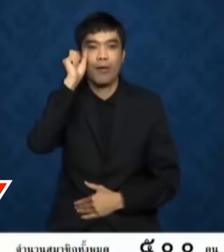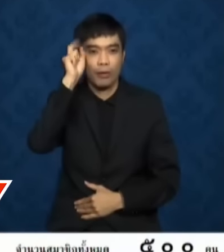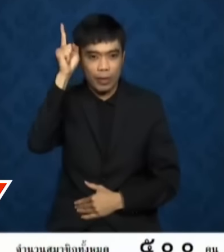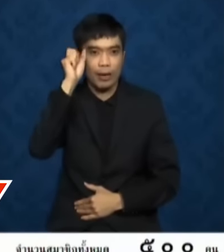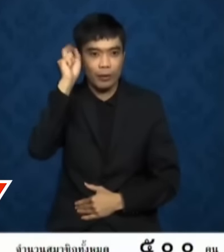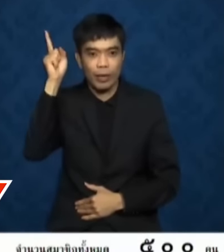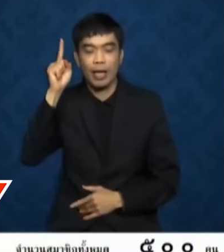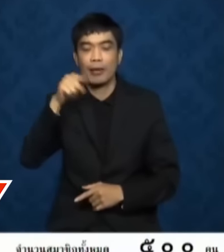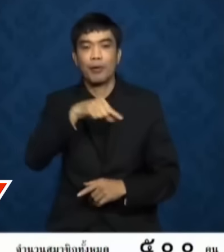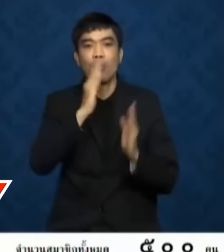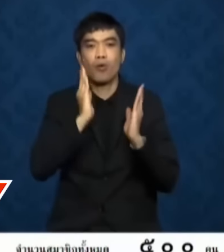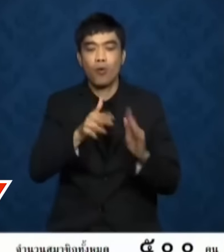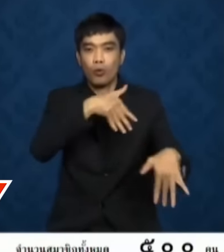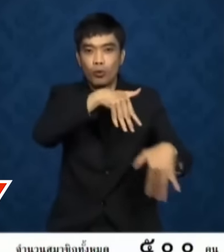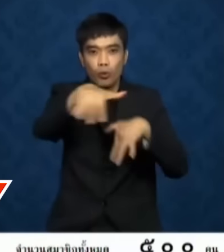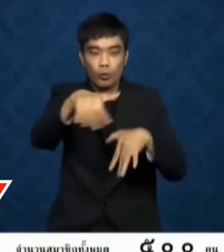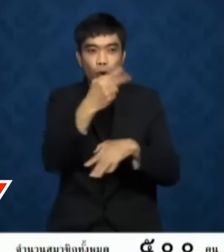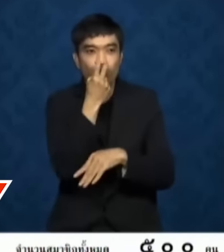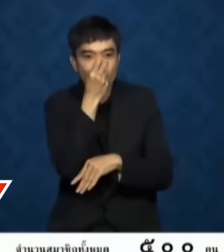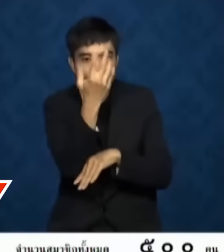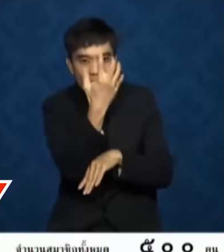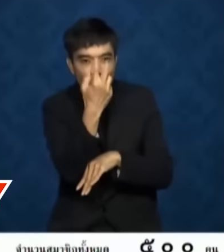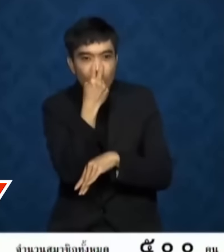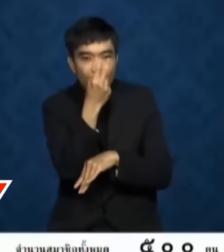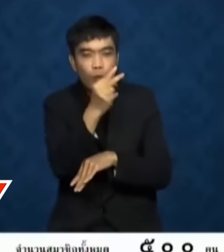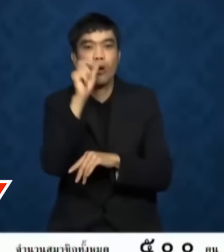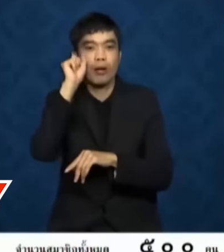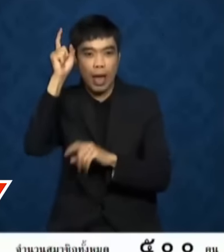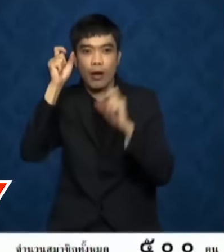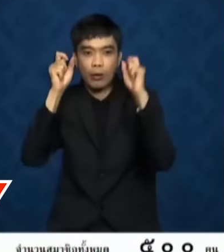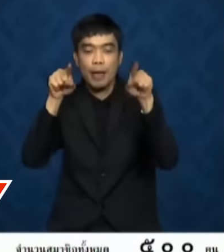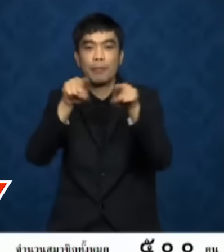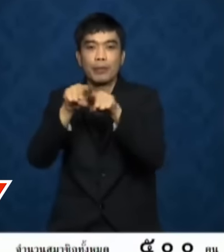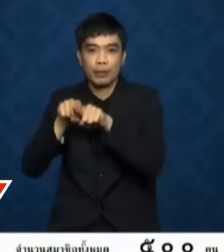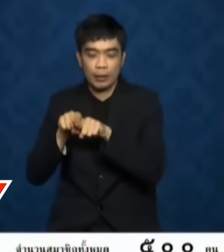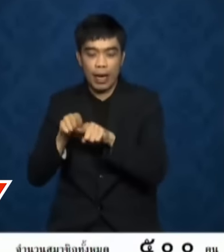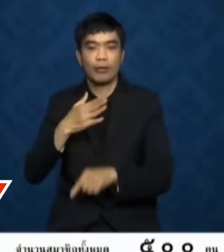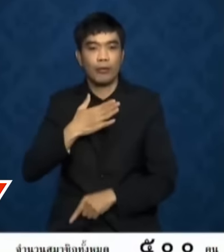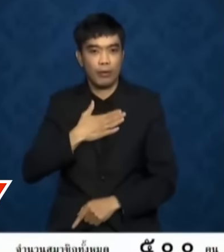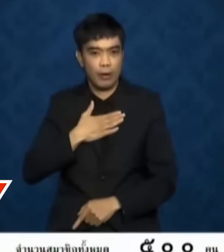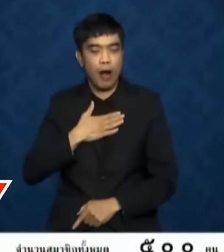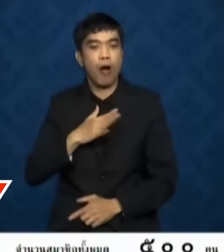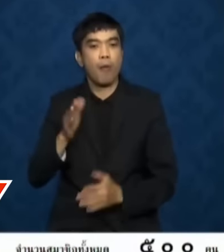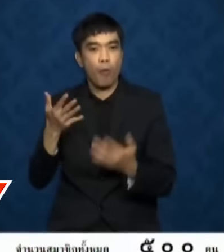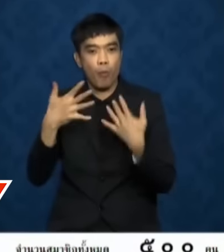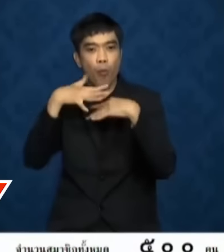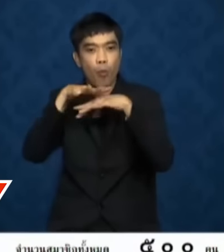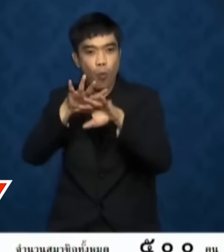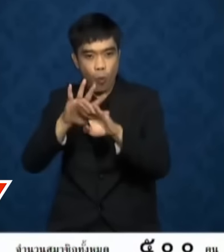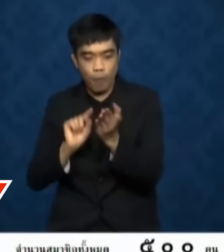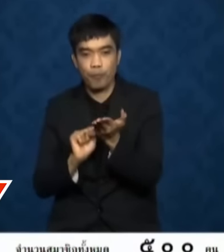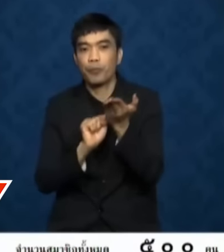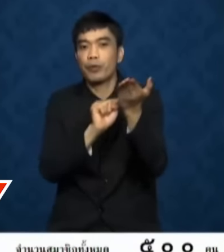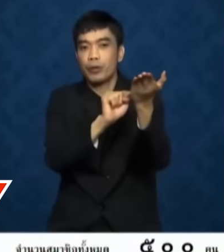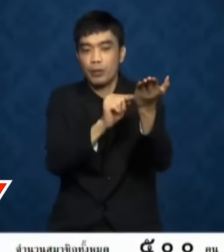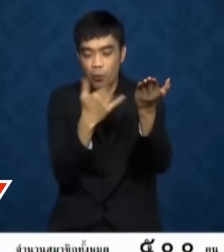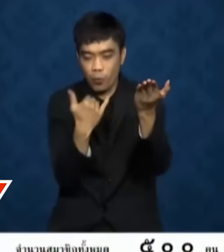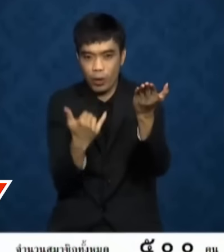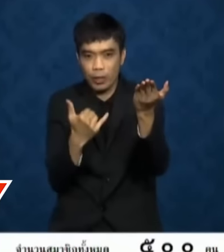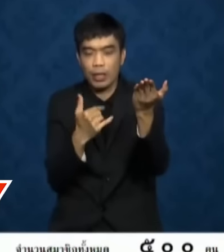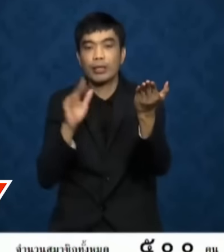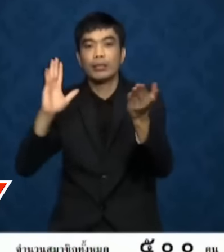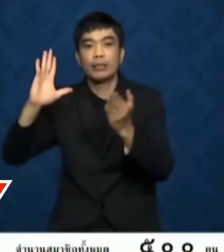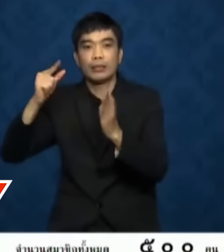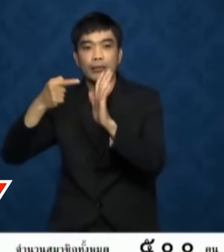และก็พี่น้องประชาชนที่รับชมอยู่ทางบ้านก็ต้องขออนุญาตเริ่มต้นโดยการชี้แจงนะครับว่ายัตติที่ผมร่วมเสนอในวันนี้กับยัตติที่ท่านชัชวาลเส